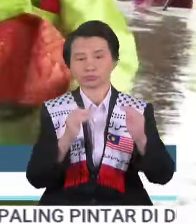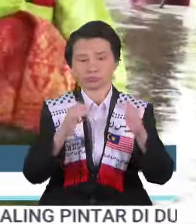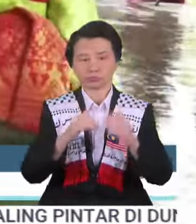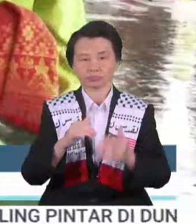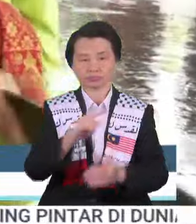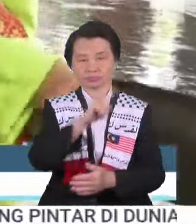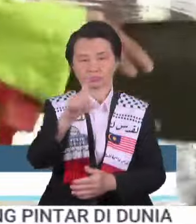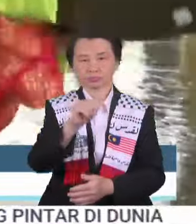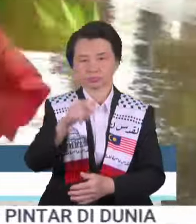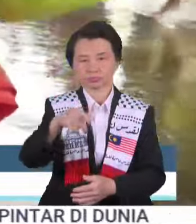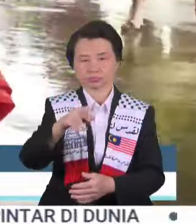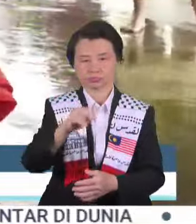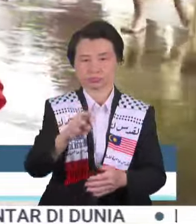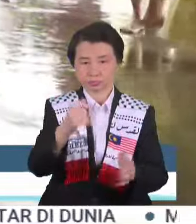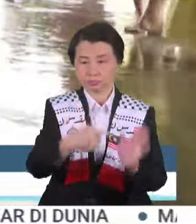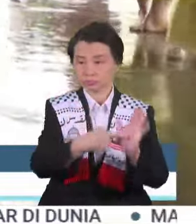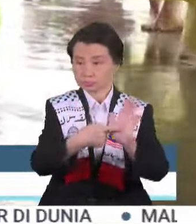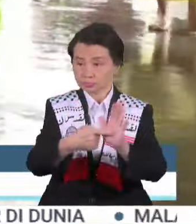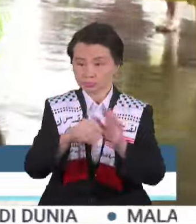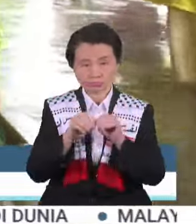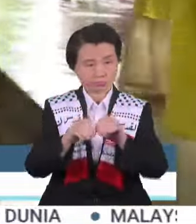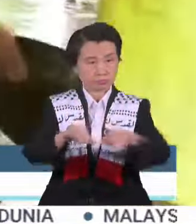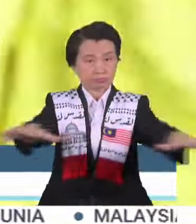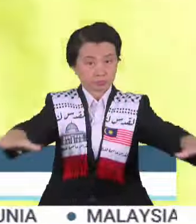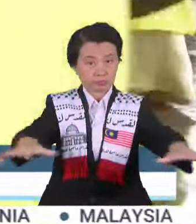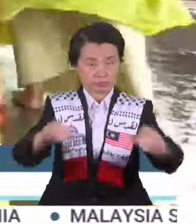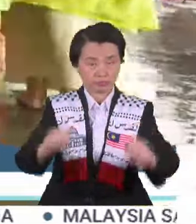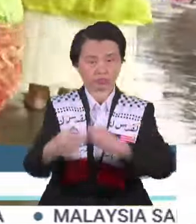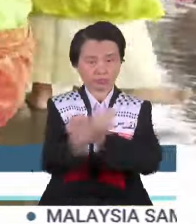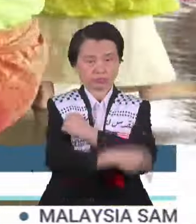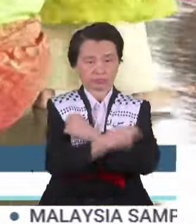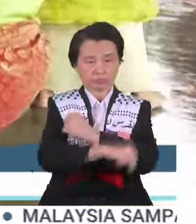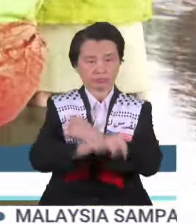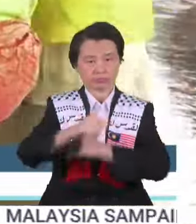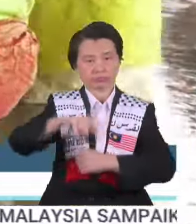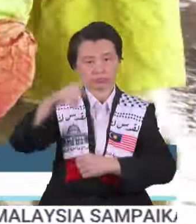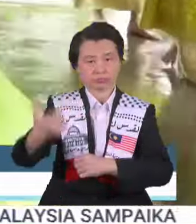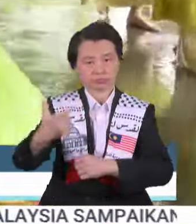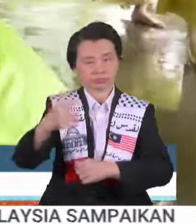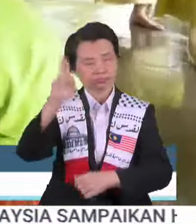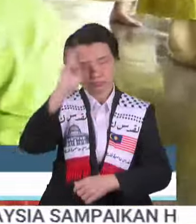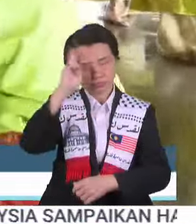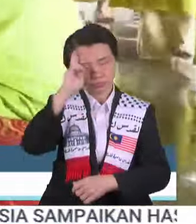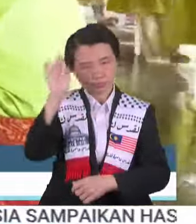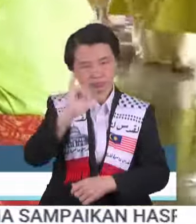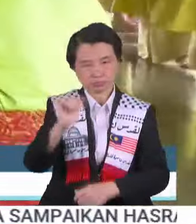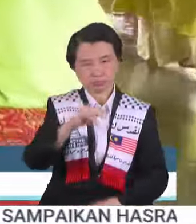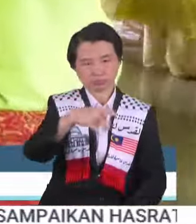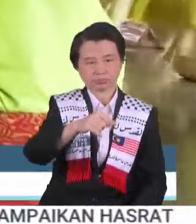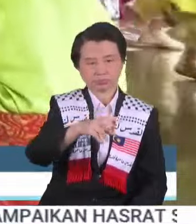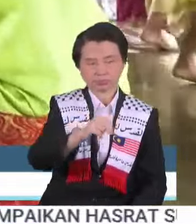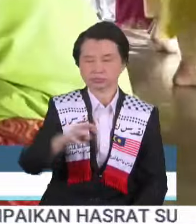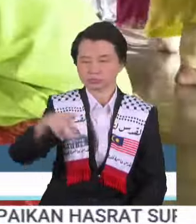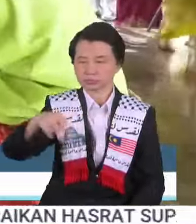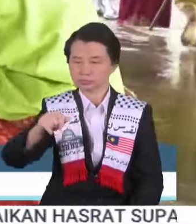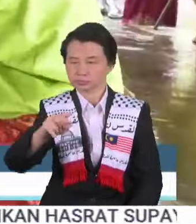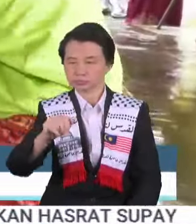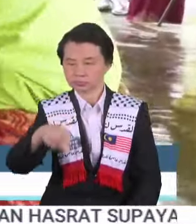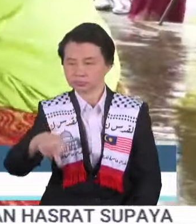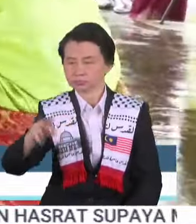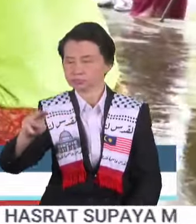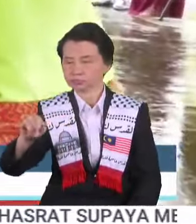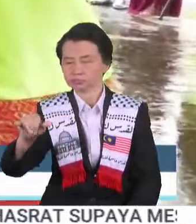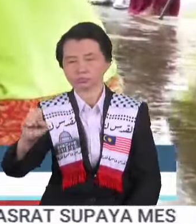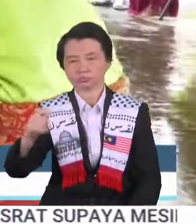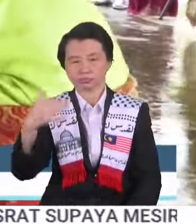canai dapat diketengahkan dan diperluaskan ke negeri-negeri lain seperti mana zapin Parit Mastar yang telah